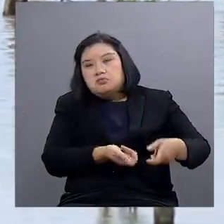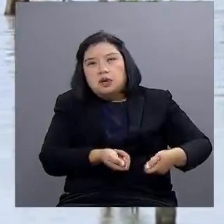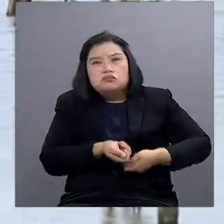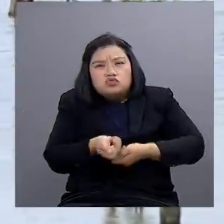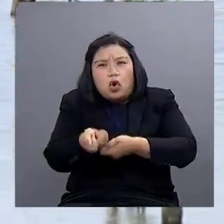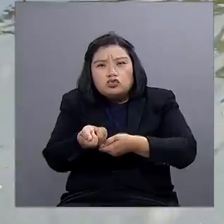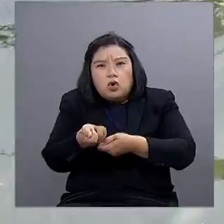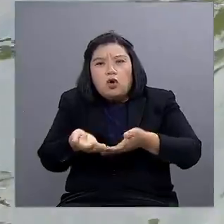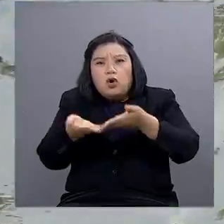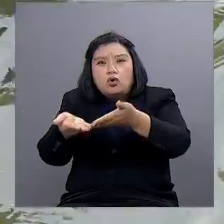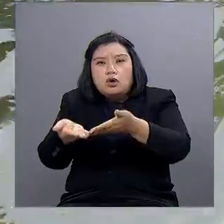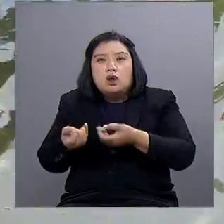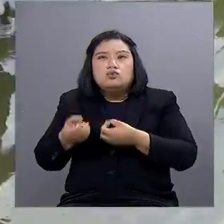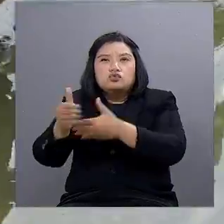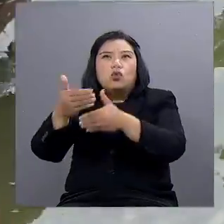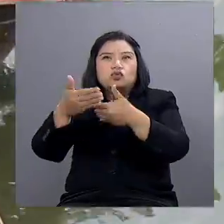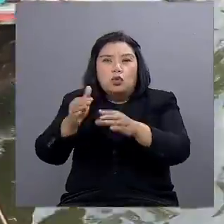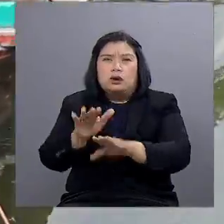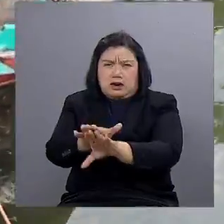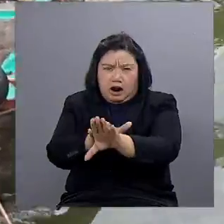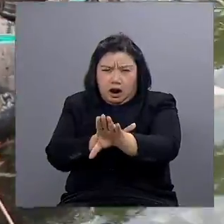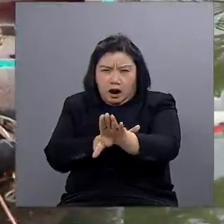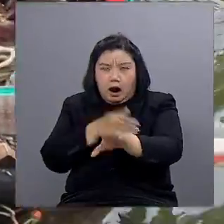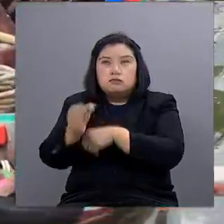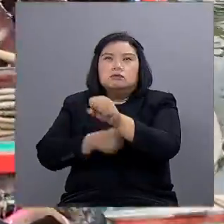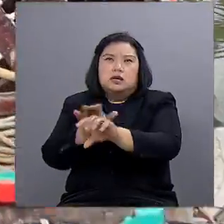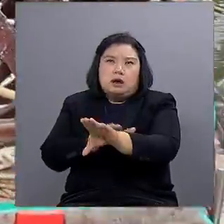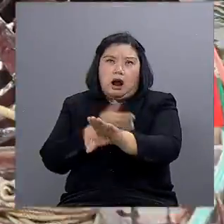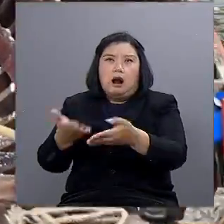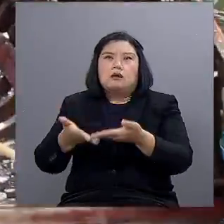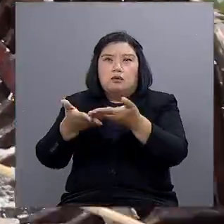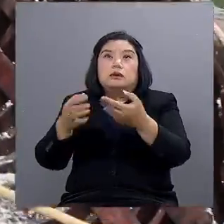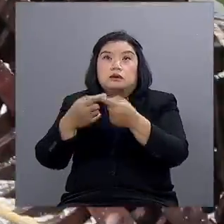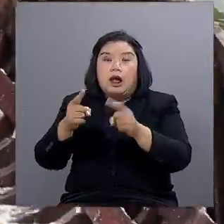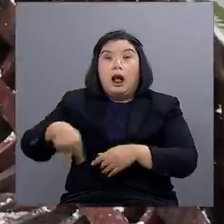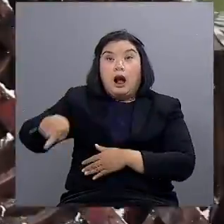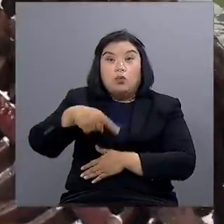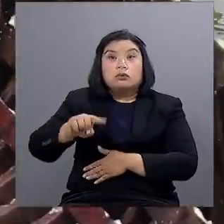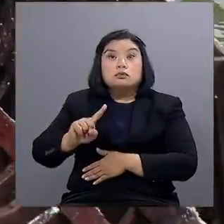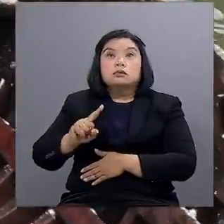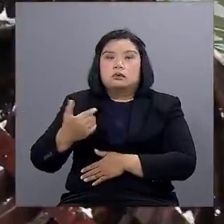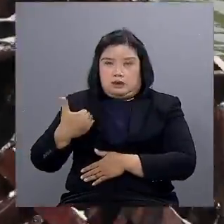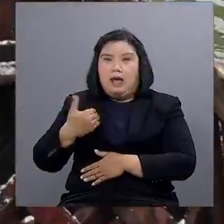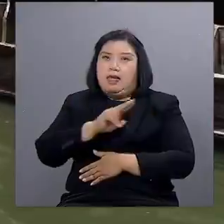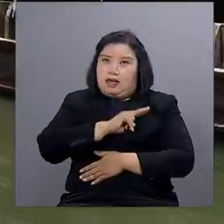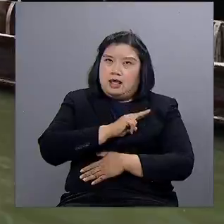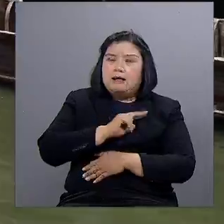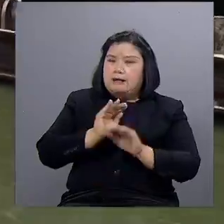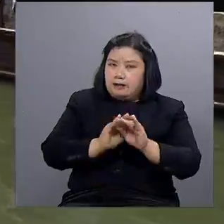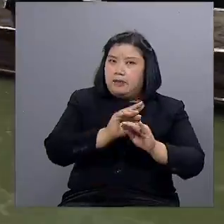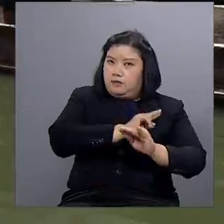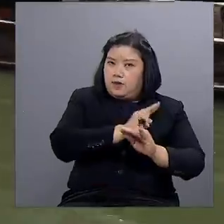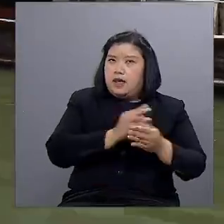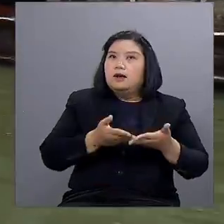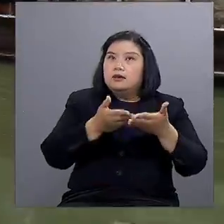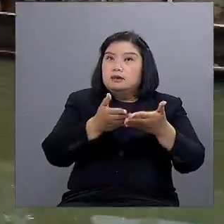ใหญ่มีมาตั้งแต่รุ่นพ่อรุ่นแม่นะครับแต่ว่าทุกคนที่มีเรือนั้นก็ยังเก็บไว้เพราะว่าเรือเหล่านี้ยังสร้